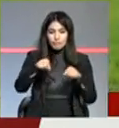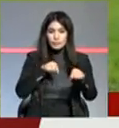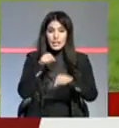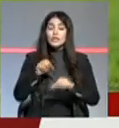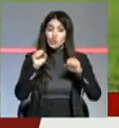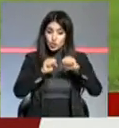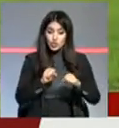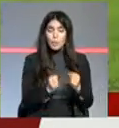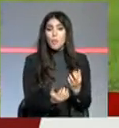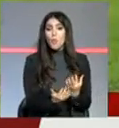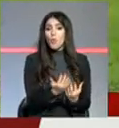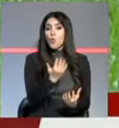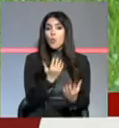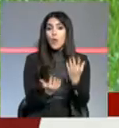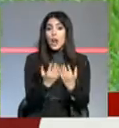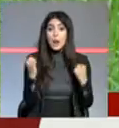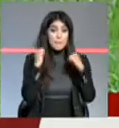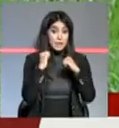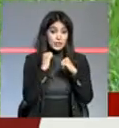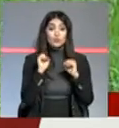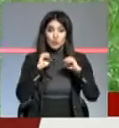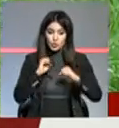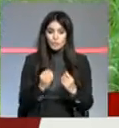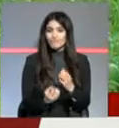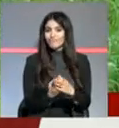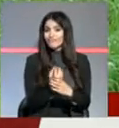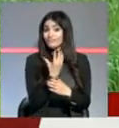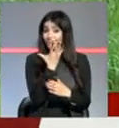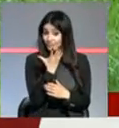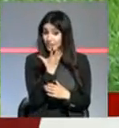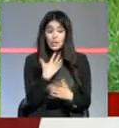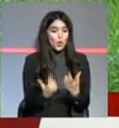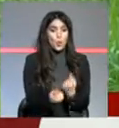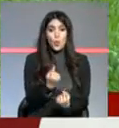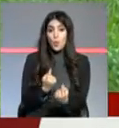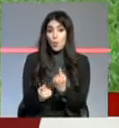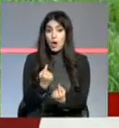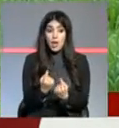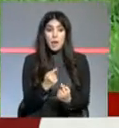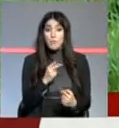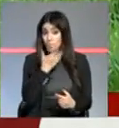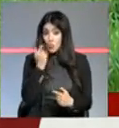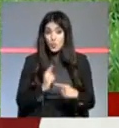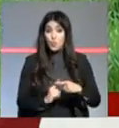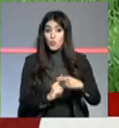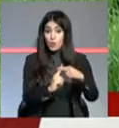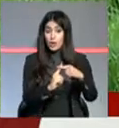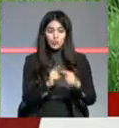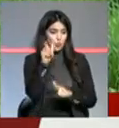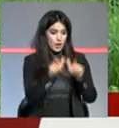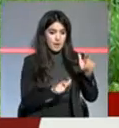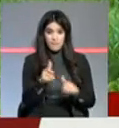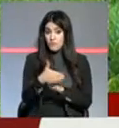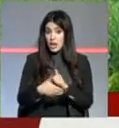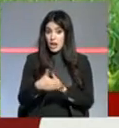النبته من المقاومه الفقيه وبالتالي النمو فان المحاصيل الزراعيه تكون وثيره عمليه يقول فلا حول